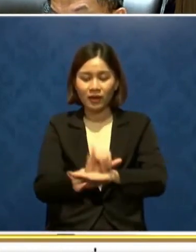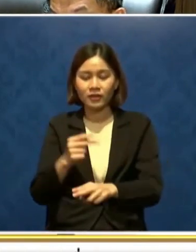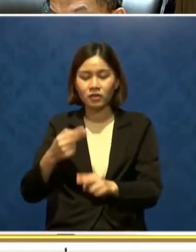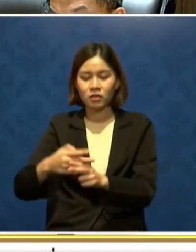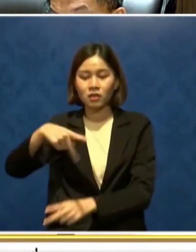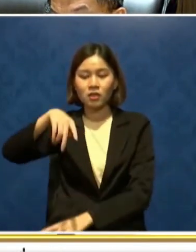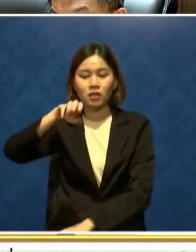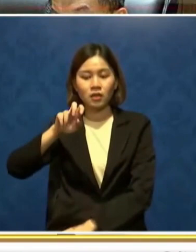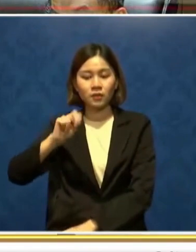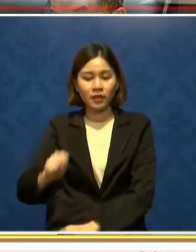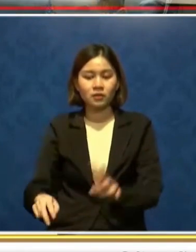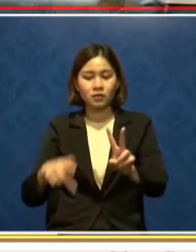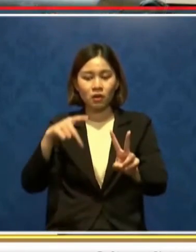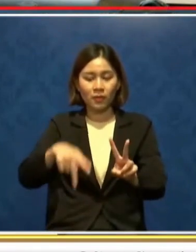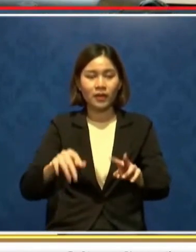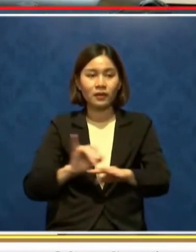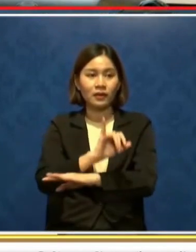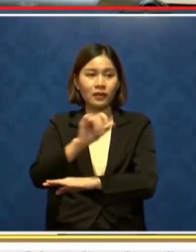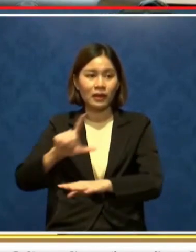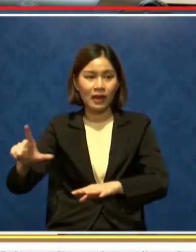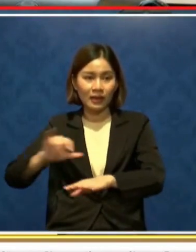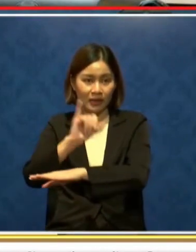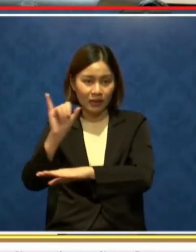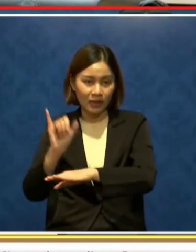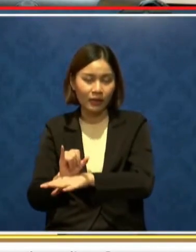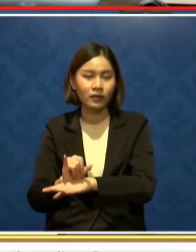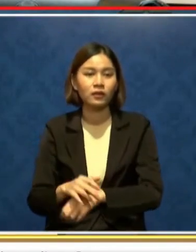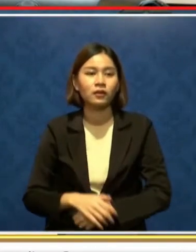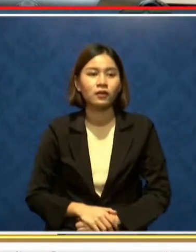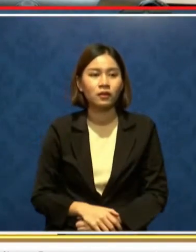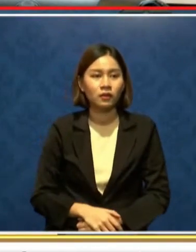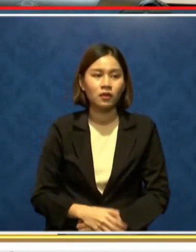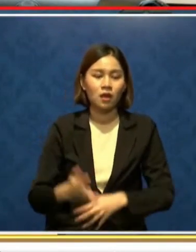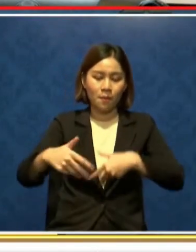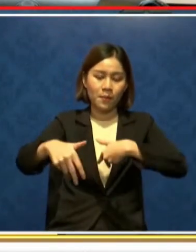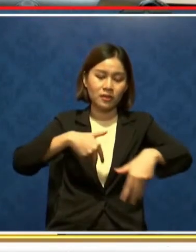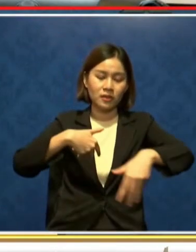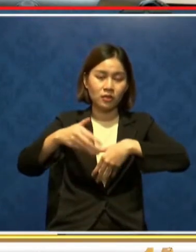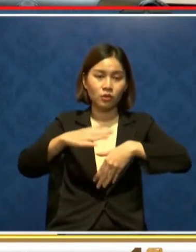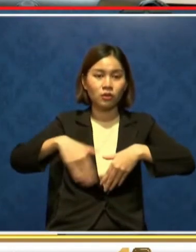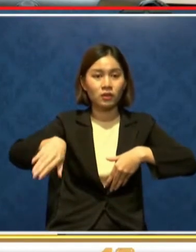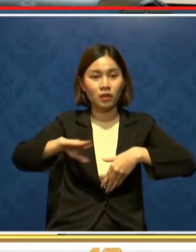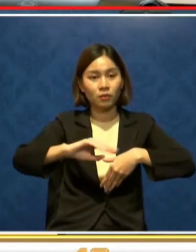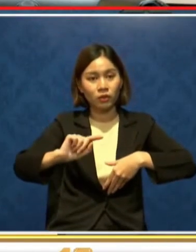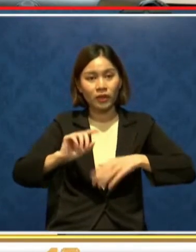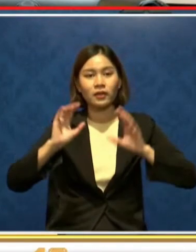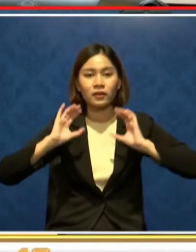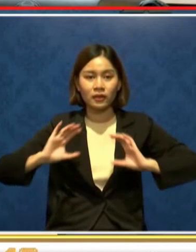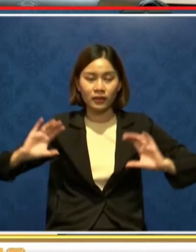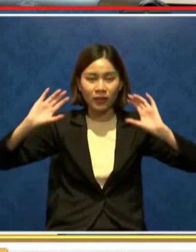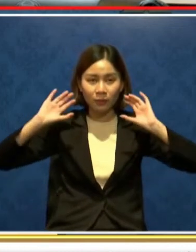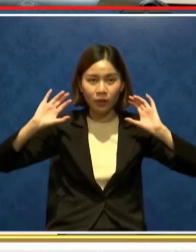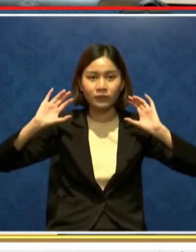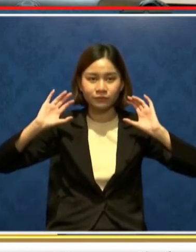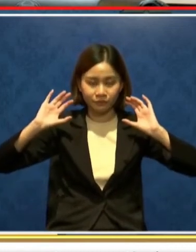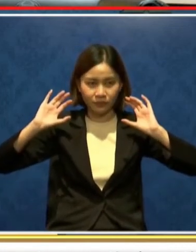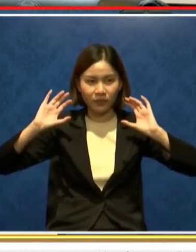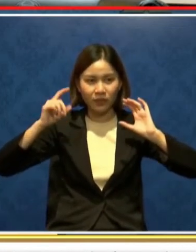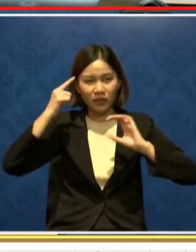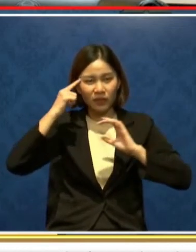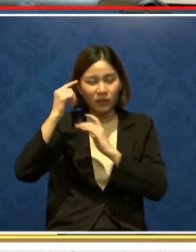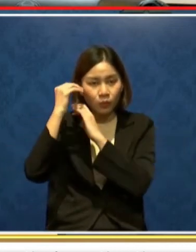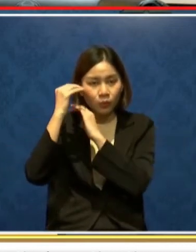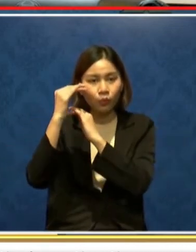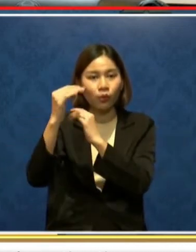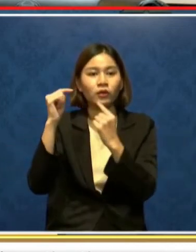2,200ไร่นะครับท่านประธานครับสิ่งที่พี่น้องประชาชนนะครับและรัฐบาลค่อยคอยเฝ้าหวังใน